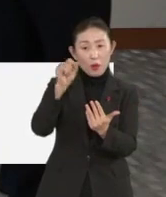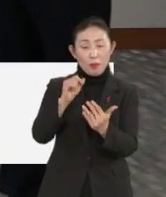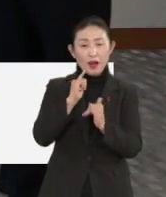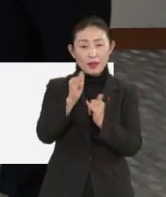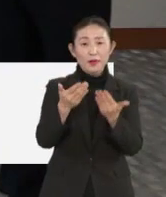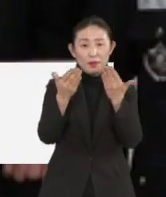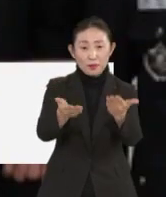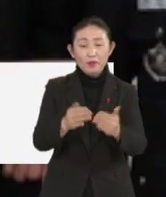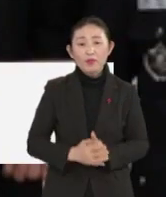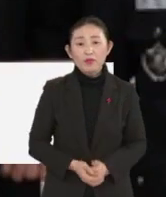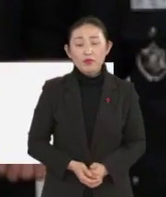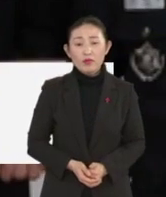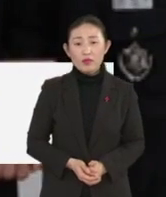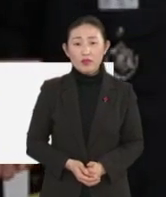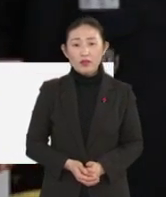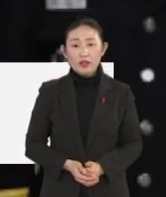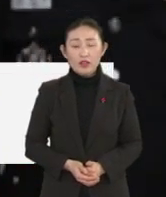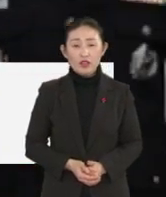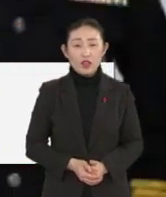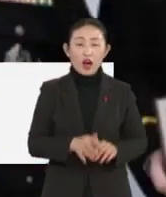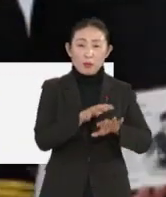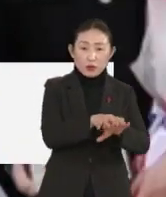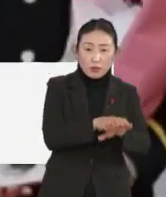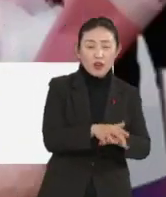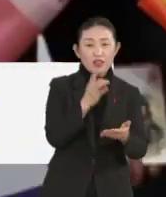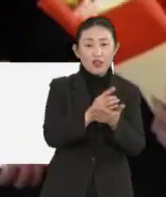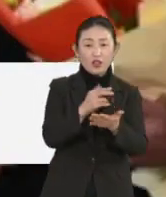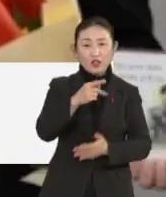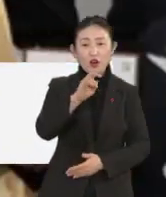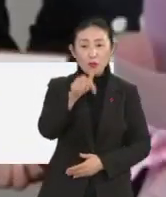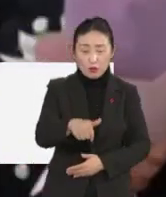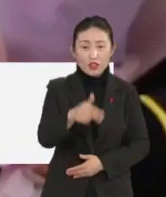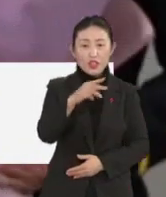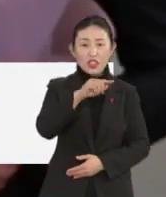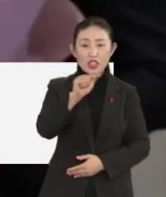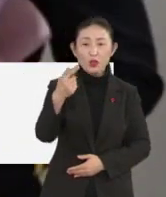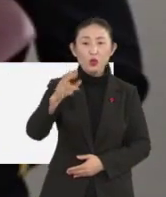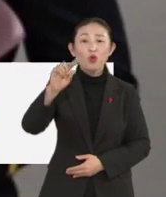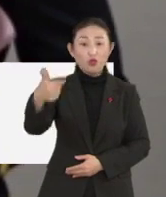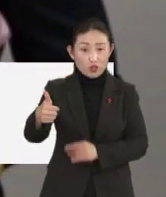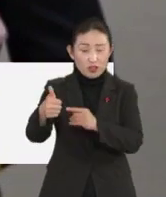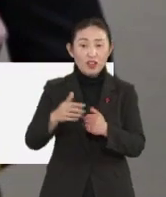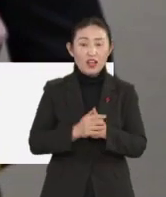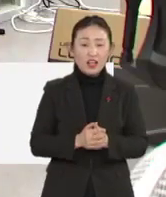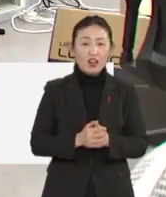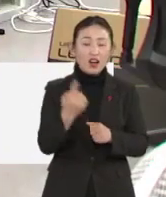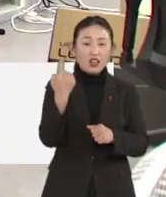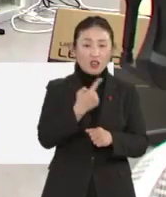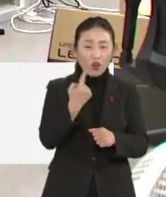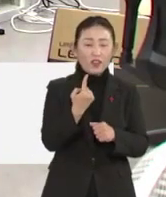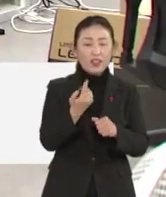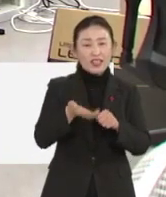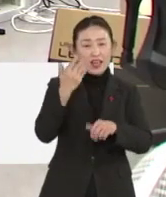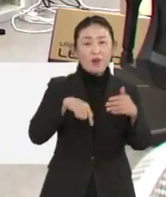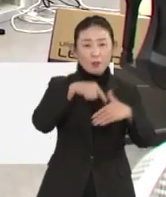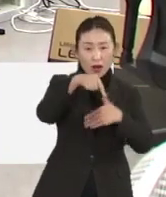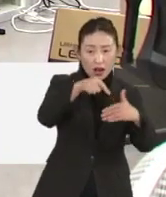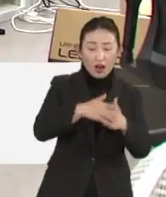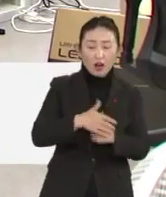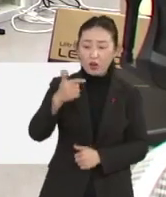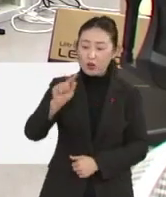선발해 포상했습니다 9급 분야는 천안서북소방서 신동준 대원으로 천신세권 출동했고